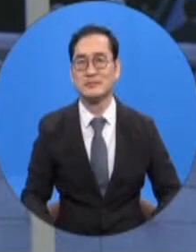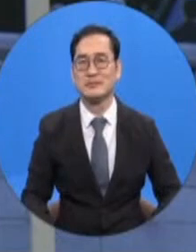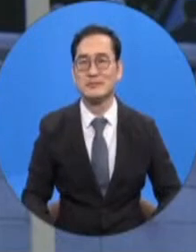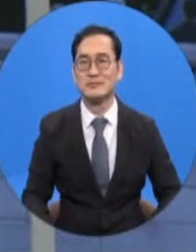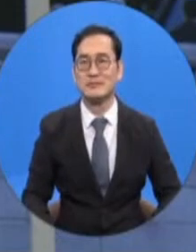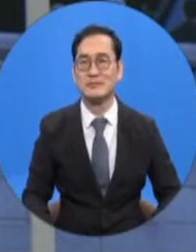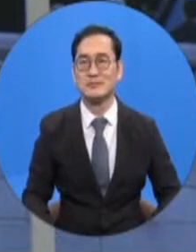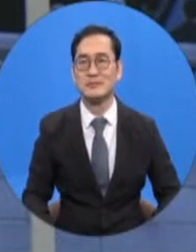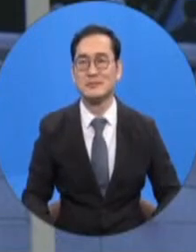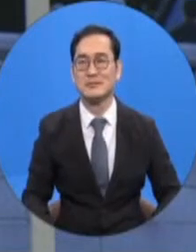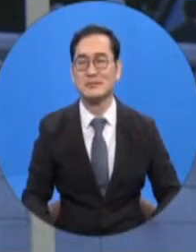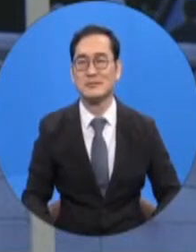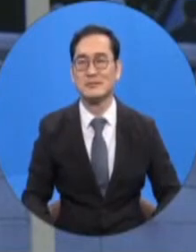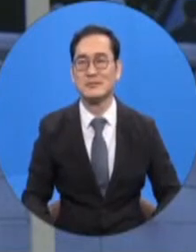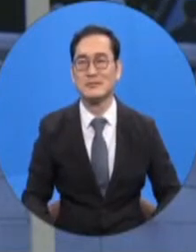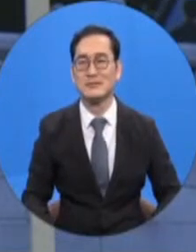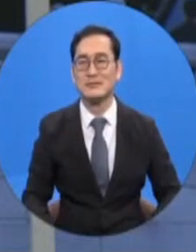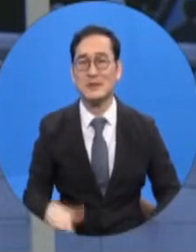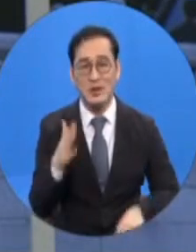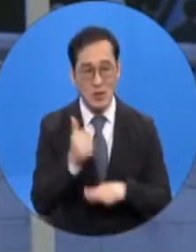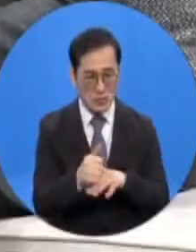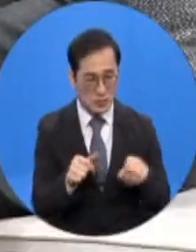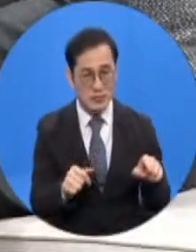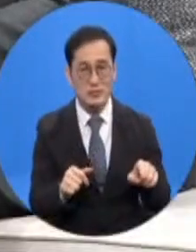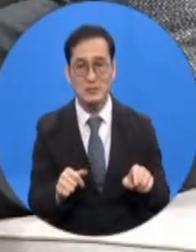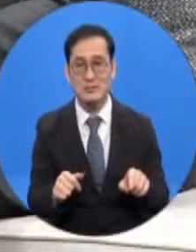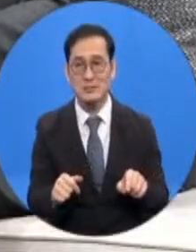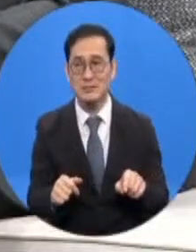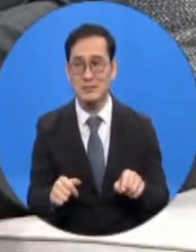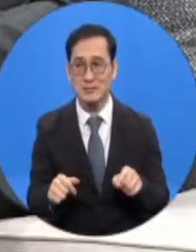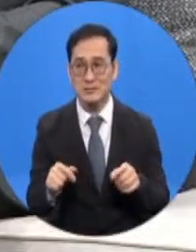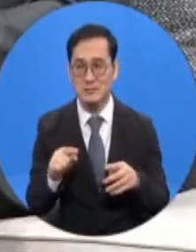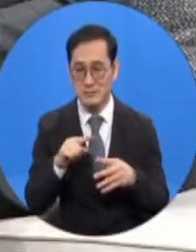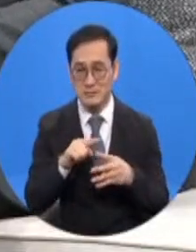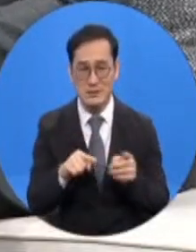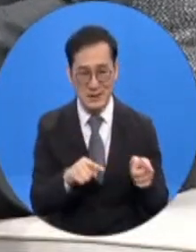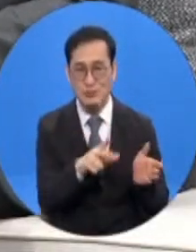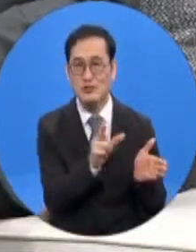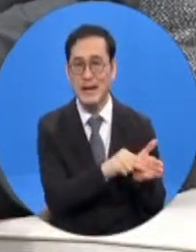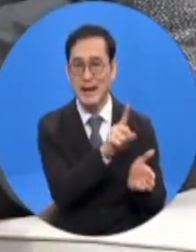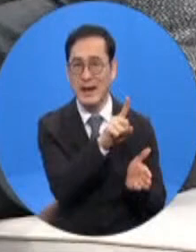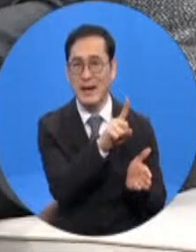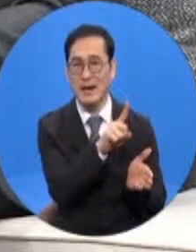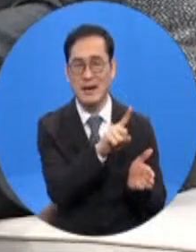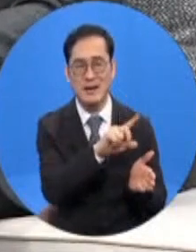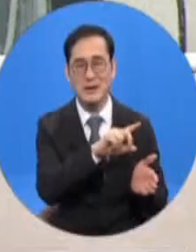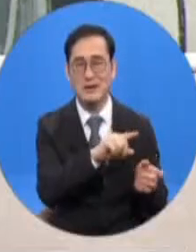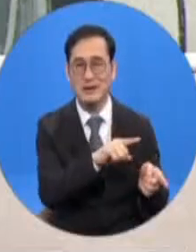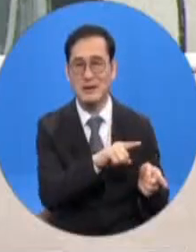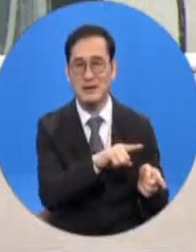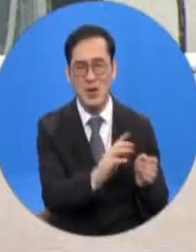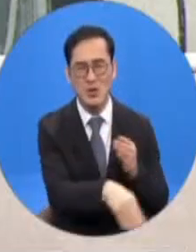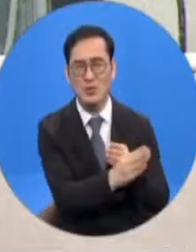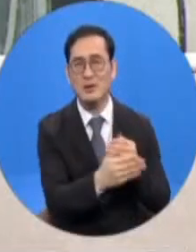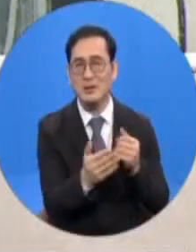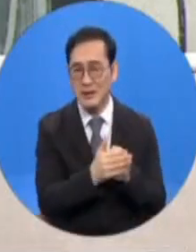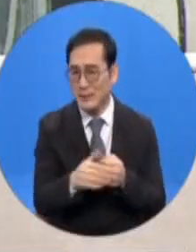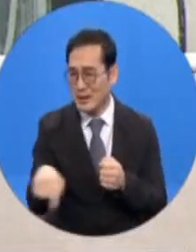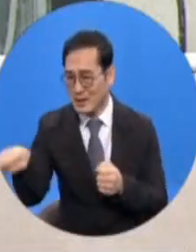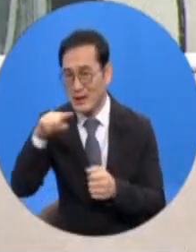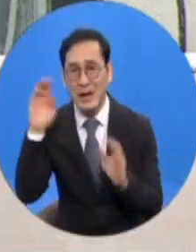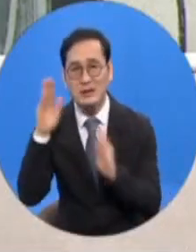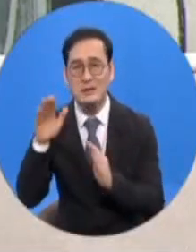책임자가 사고하고 서평 땡이 아닌 것 같아요 앱 왔습니다 그 수험생들을 결국에는 엄청난 혼란을 겪을 수밖에 없게 되고 왜